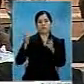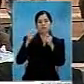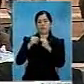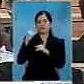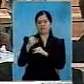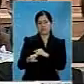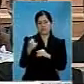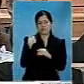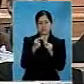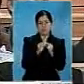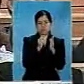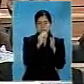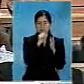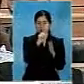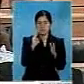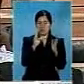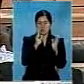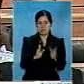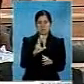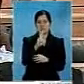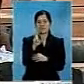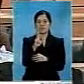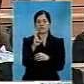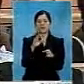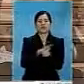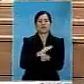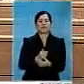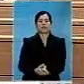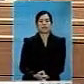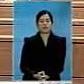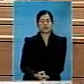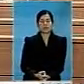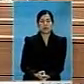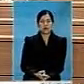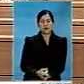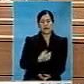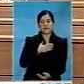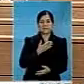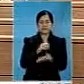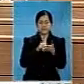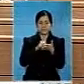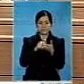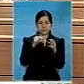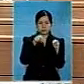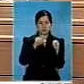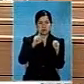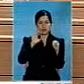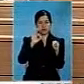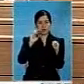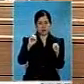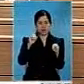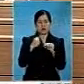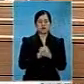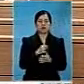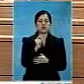อยู่200ท่านส่วนร่างที่2ครับท่านประธานครับผมมีเวลาน้อยแก้ไขเพิ่มเติมมาตรา190เนี่ยคือมาตร